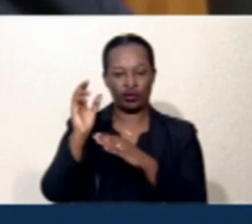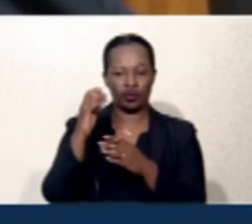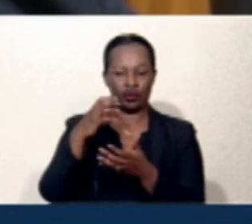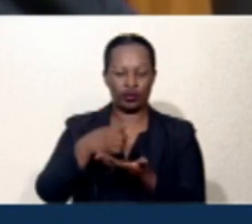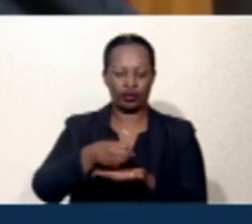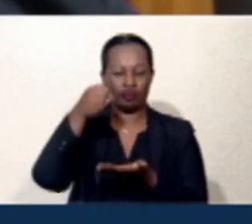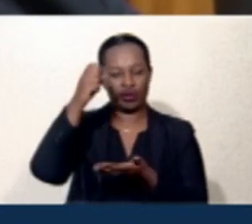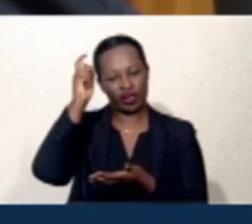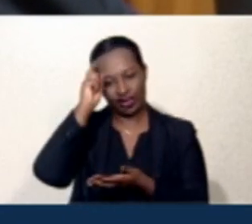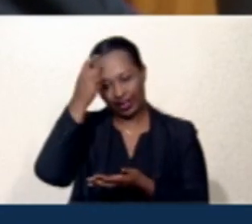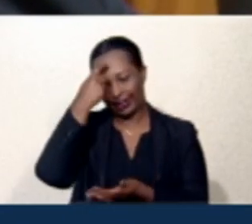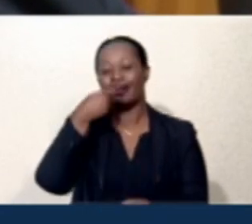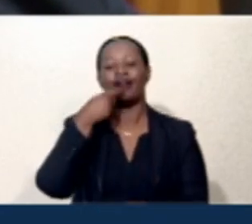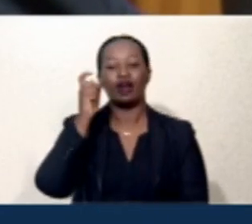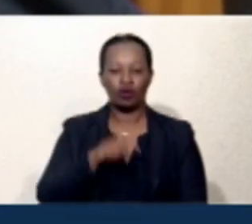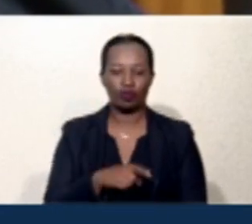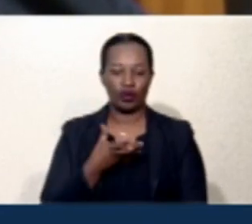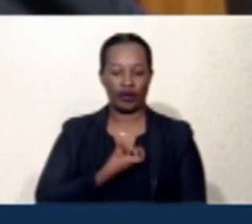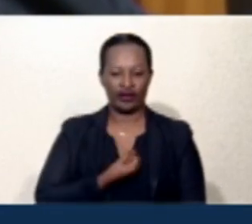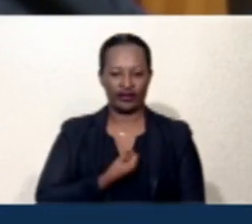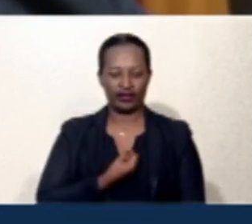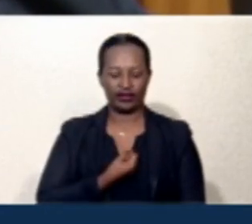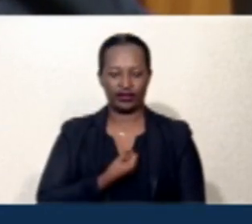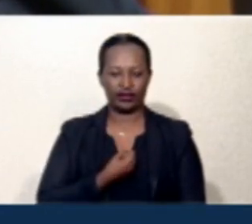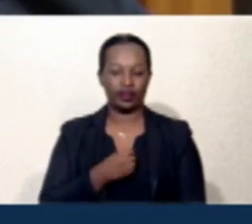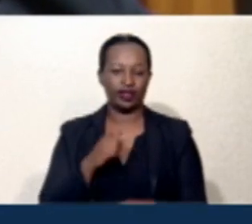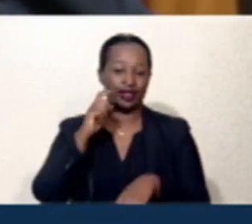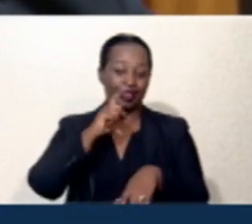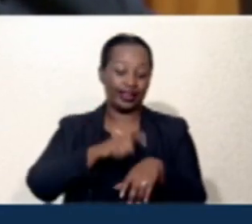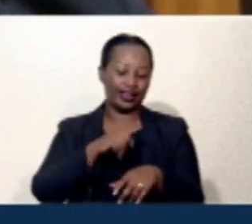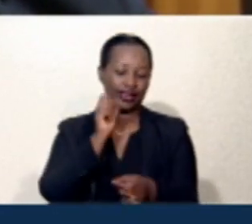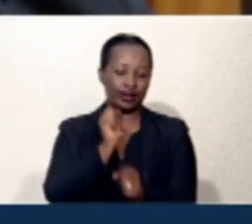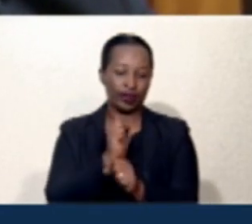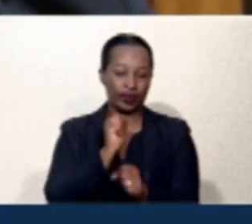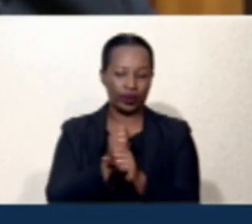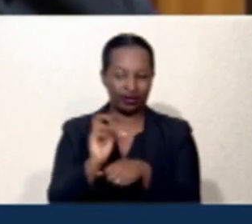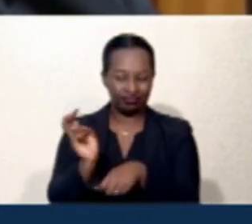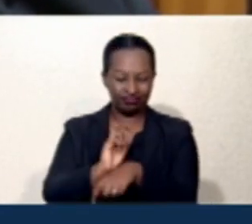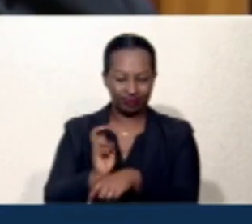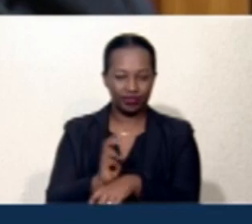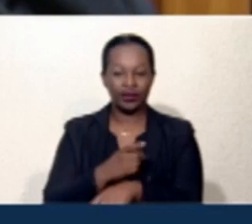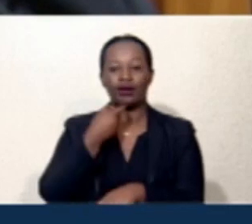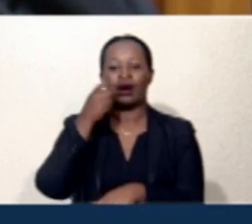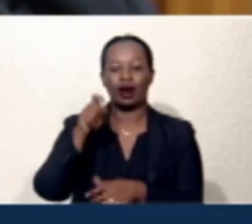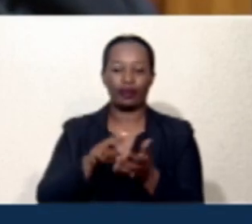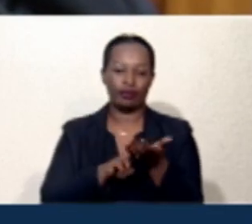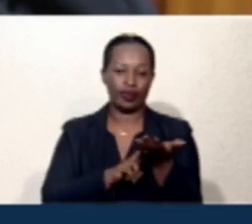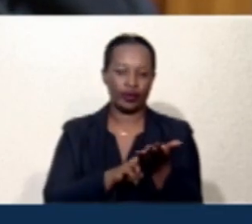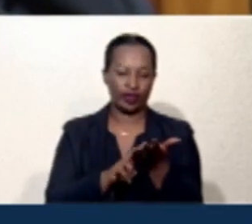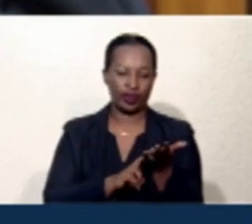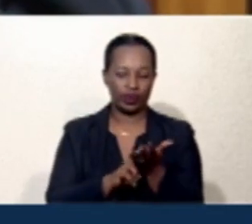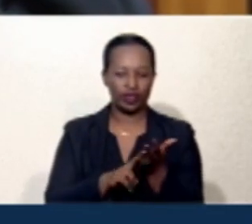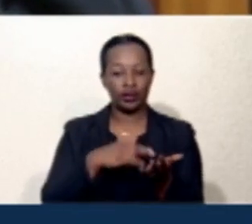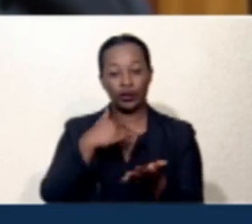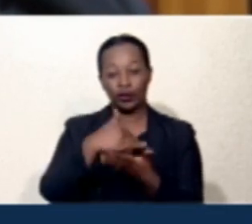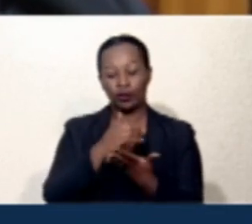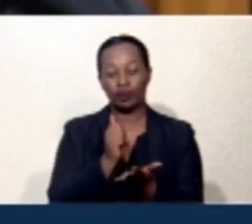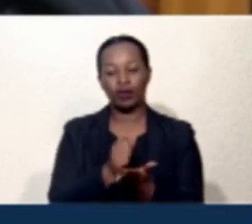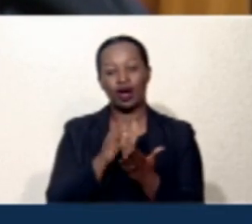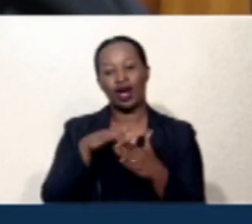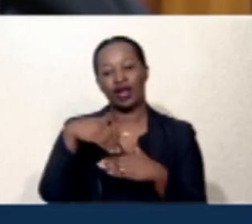yagombye kuba afite, ku buryo mu gihe ari gukora igenzura yagombye kuyifashisha ho kugira ngo